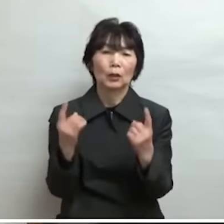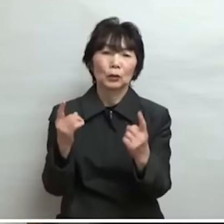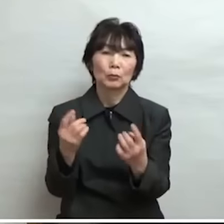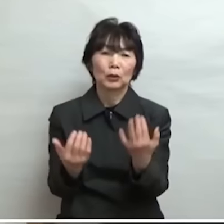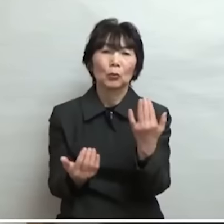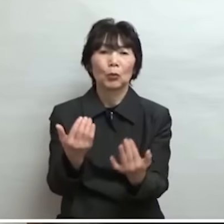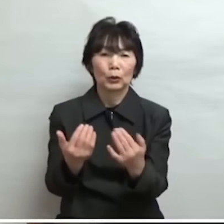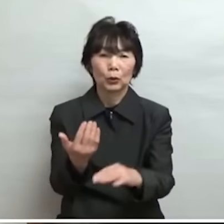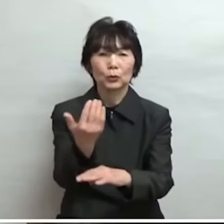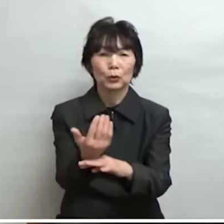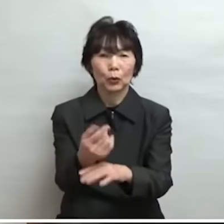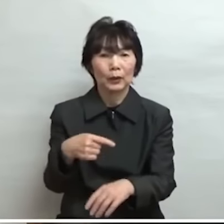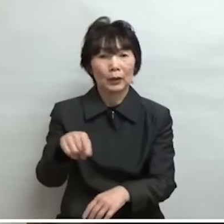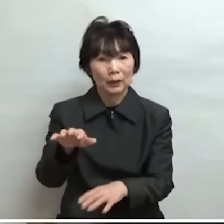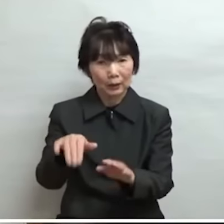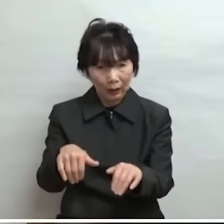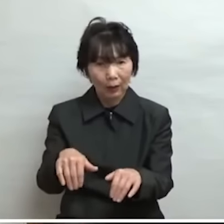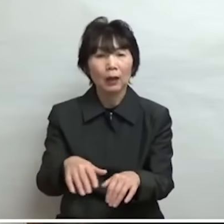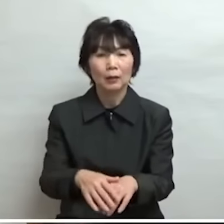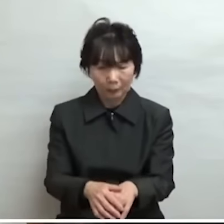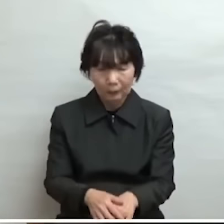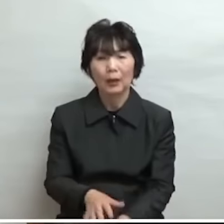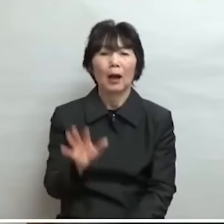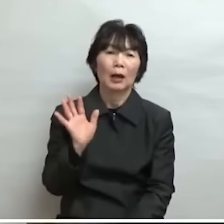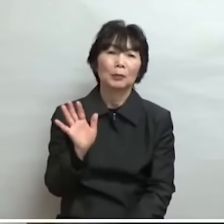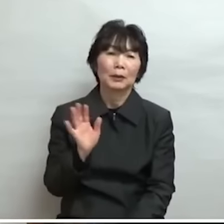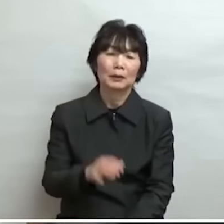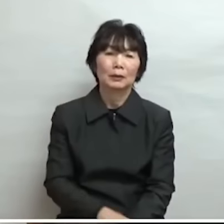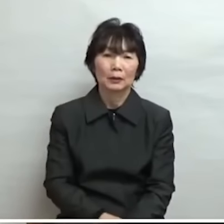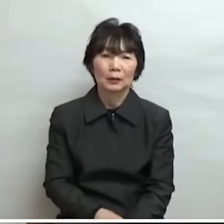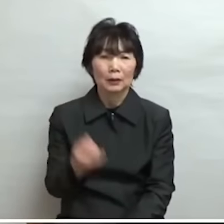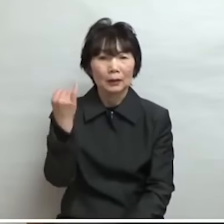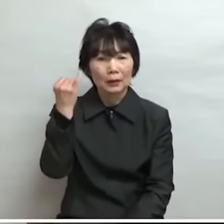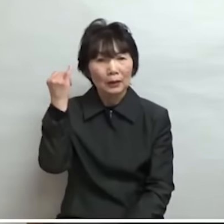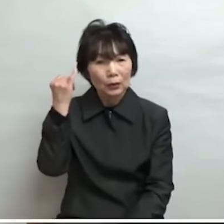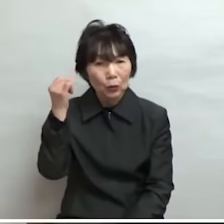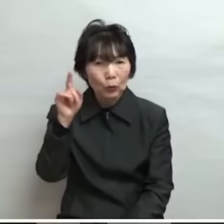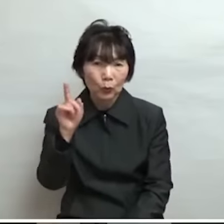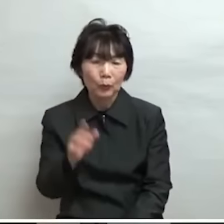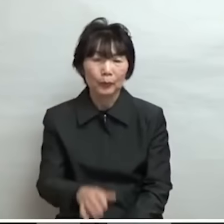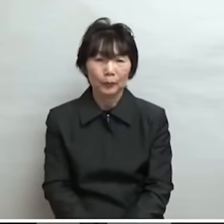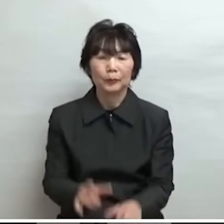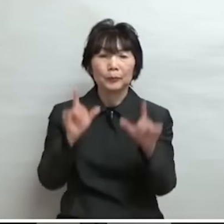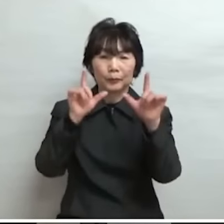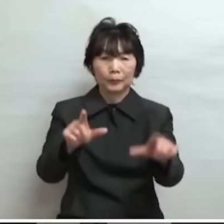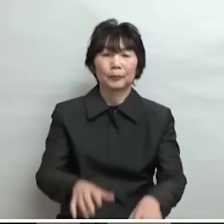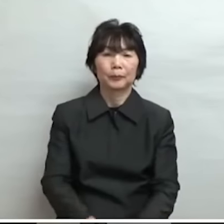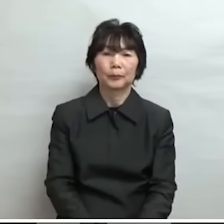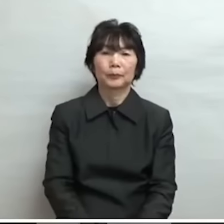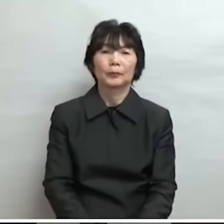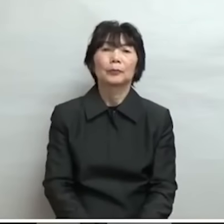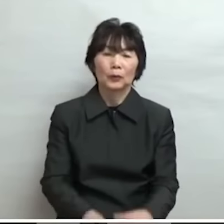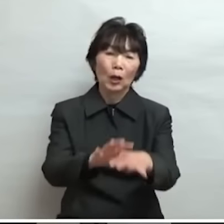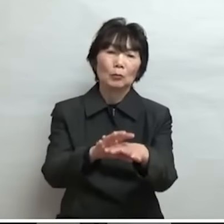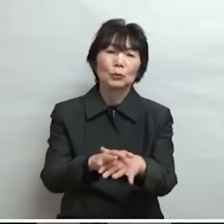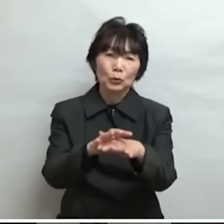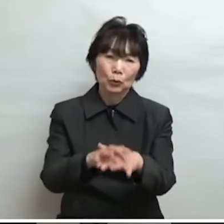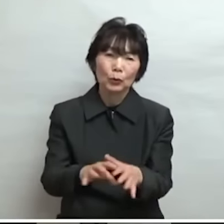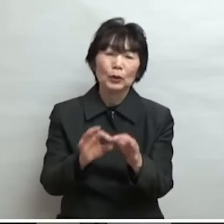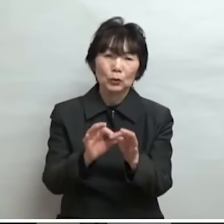悼碑訪れたことはあるんでしょうか。は い、あります。 どのような印象をお持ちになりました。 まあ、碑文について言うと、う